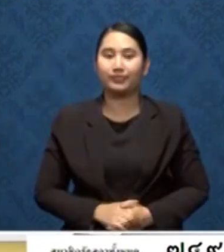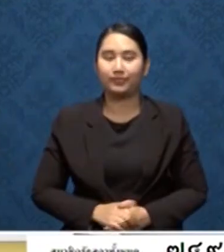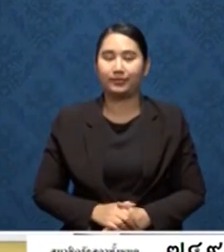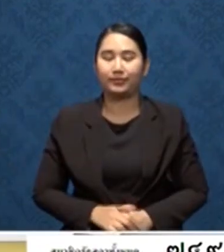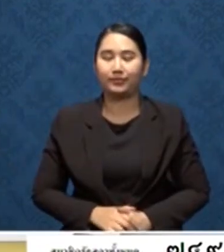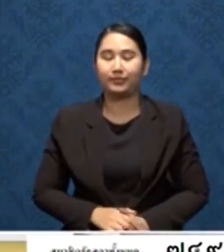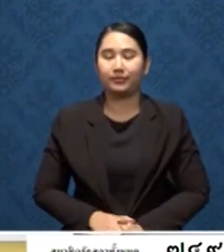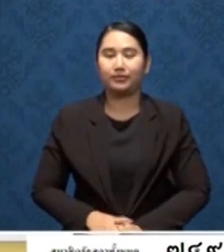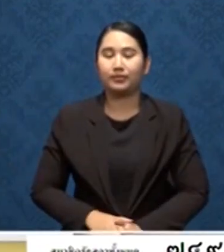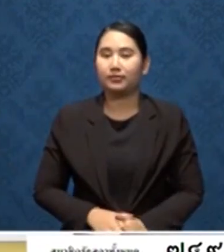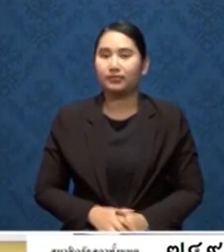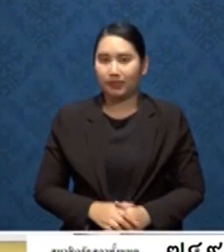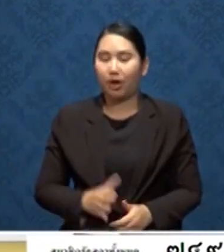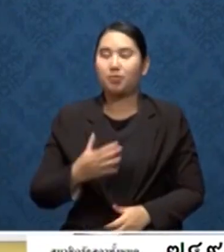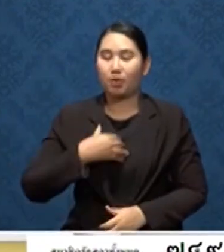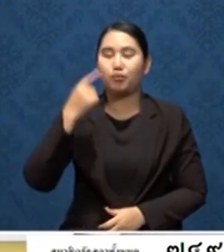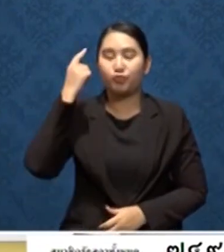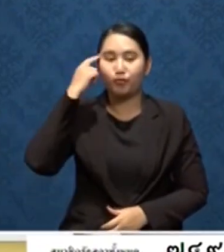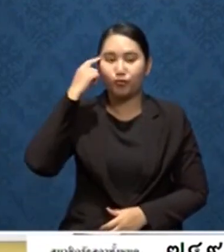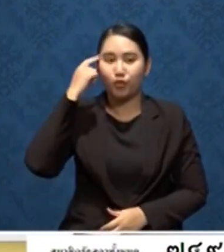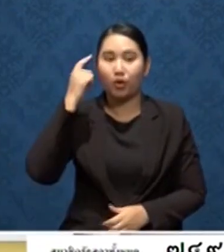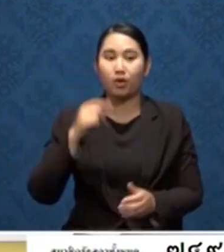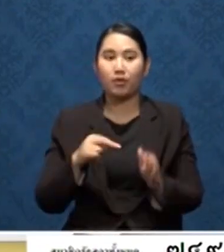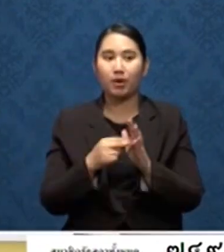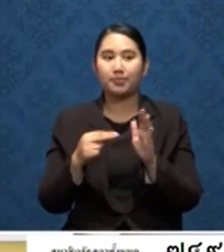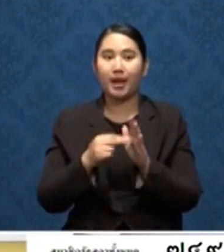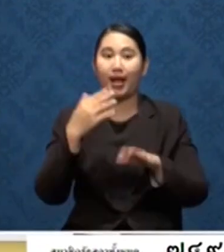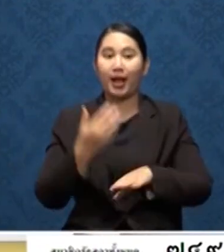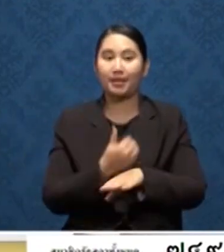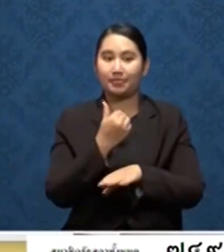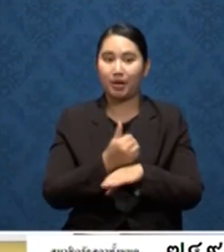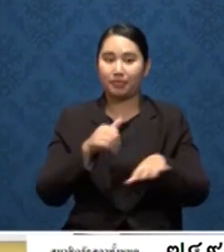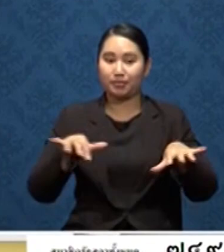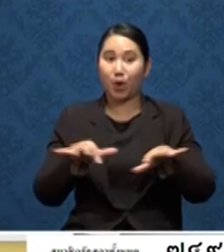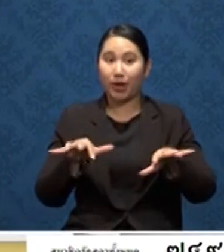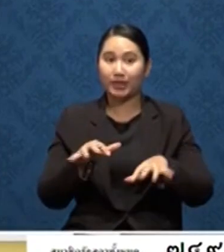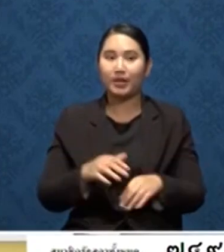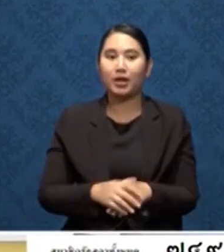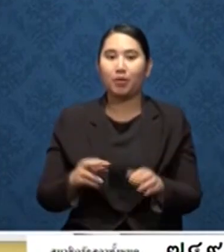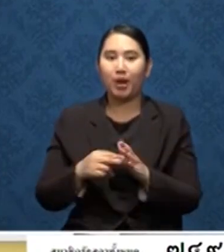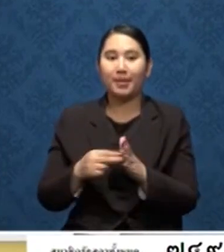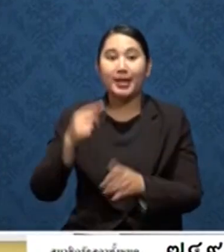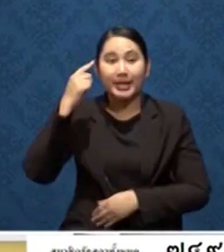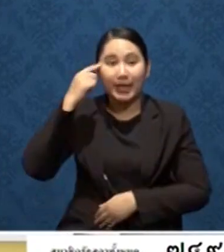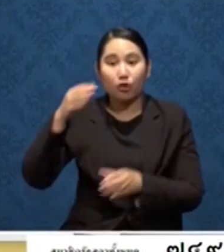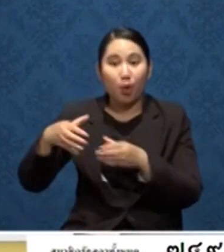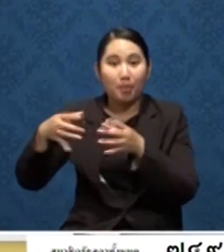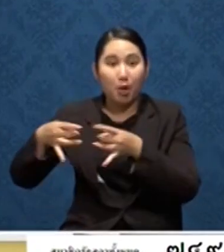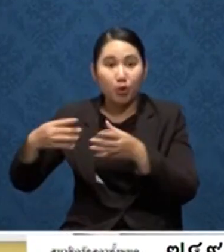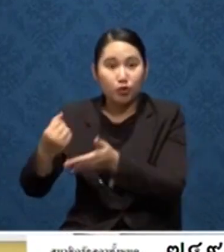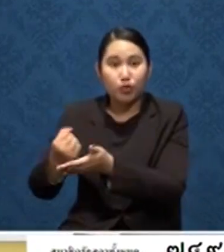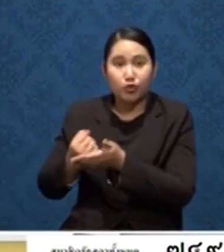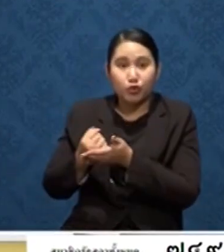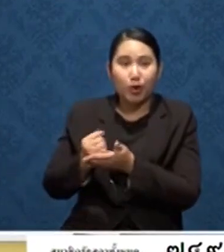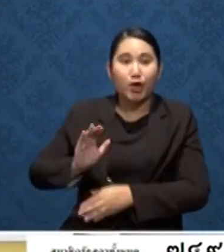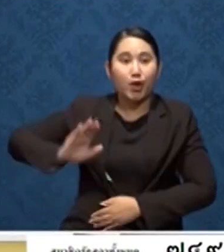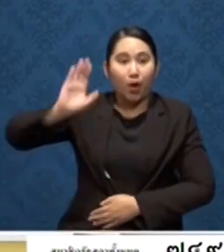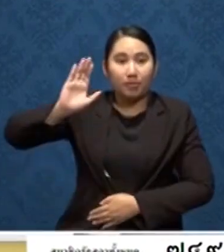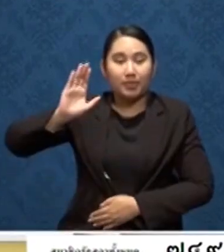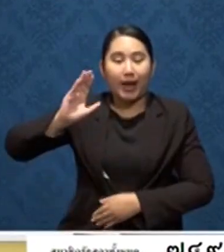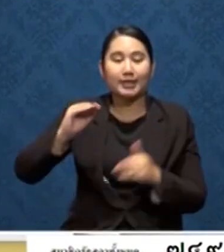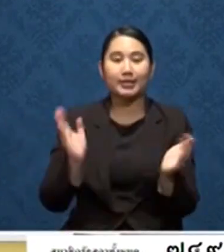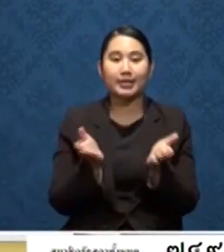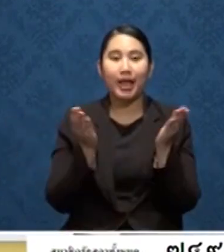ถึงแม้ผมทราบดีว่าหากเราอยู่ภายใต้การเมืองที่ปกติผมก็ไม่ได้คาดหวังให้ท่านนั้นยกมือสนับสนุนใครเอ่ยนายกจะอีกซีกนึง